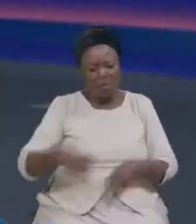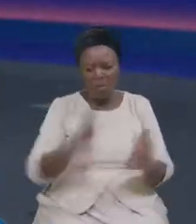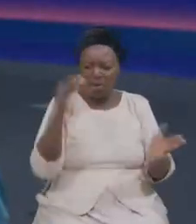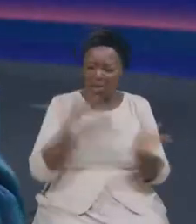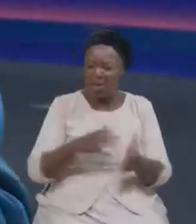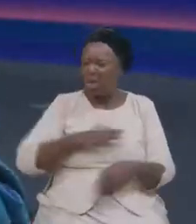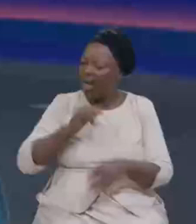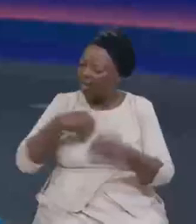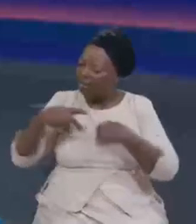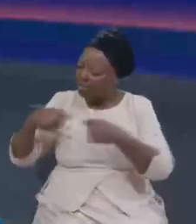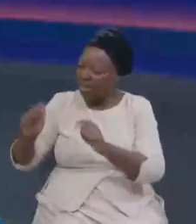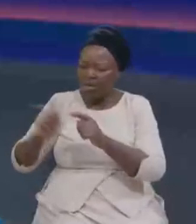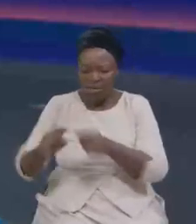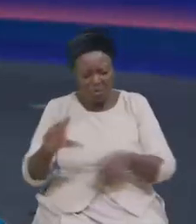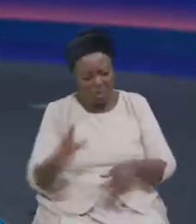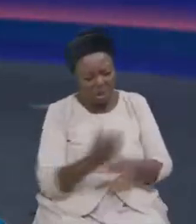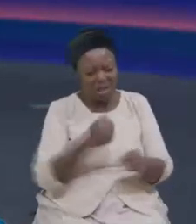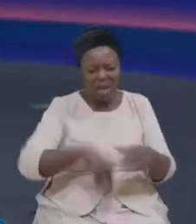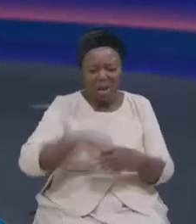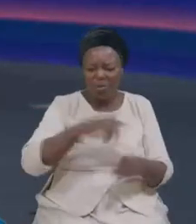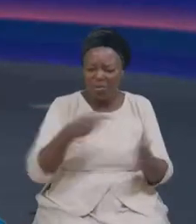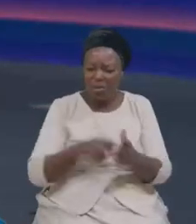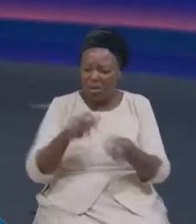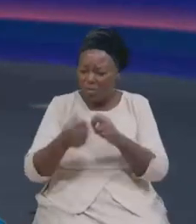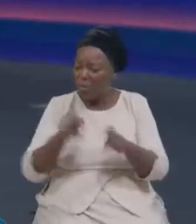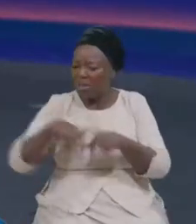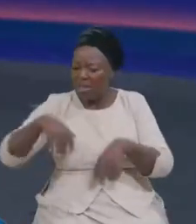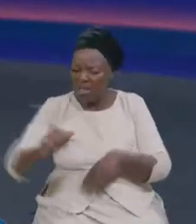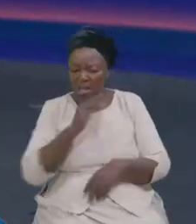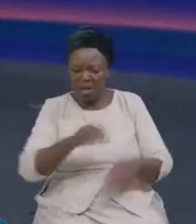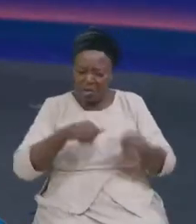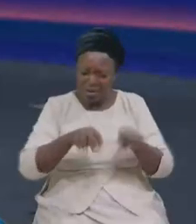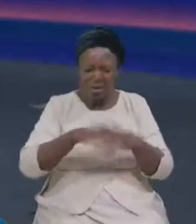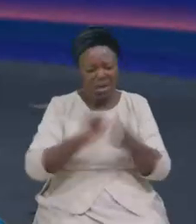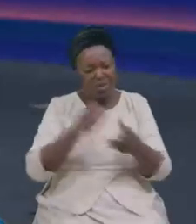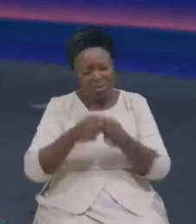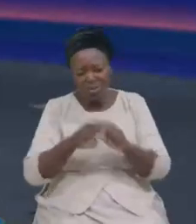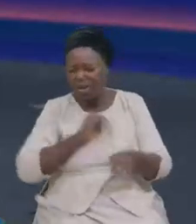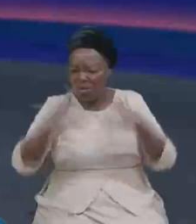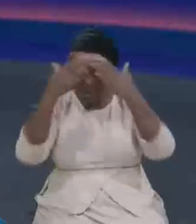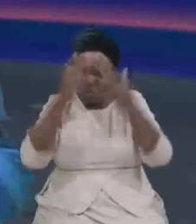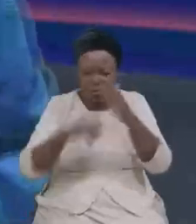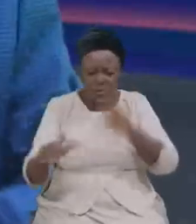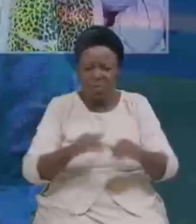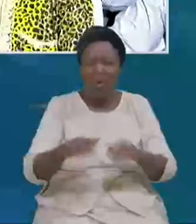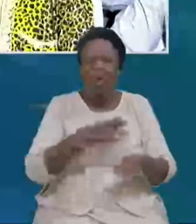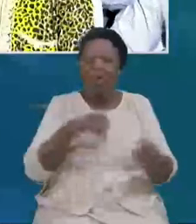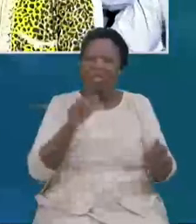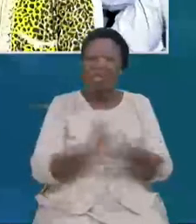faire? L'austérité avec l'isolement, la perte, sans prise en charge pour les malades.